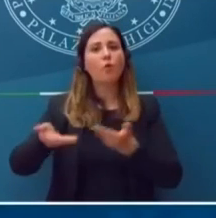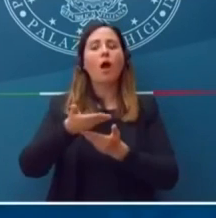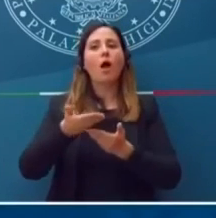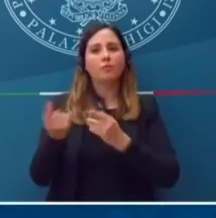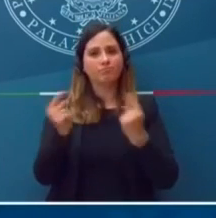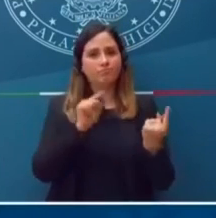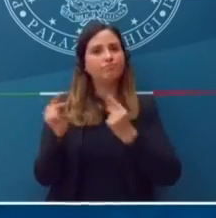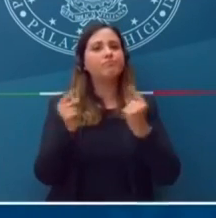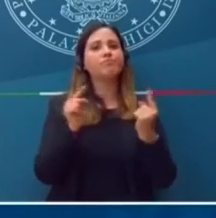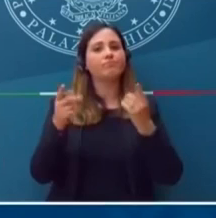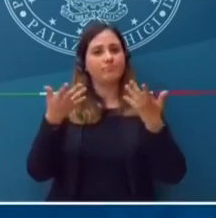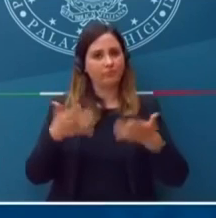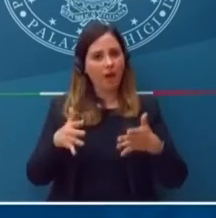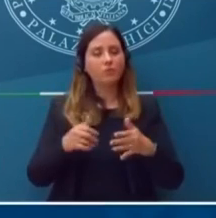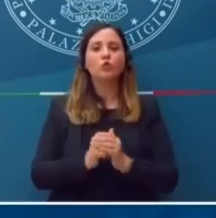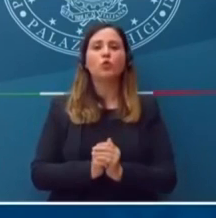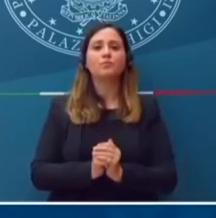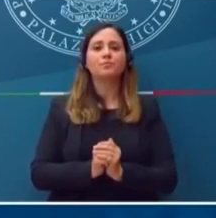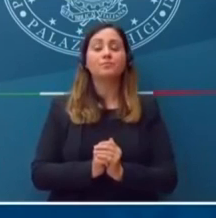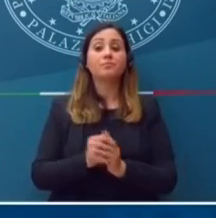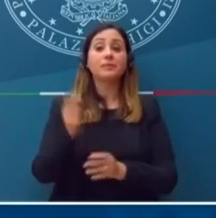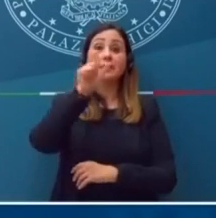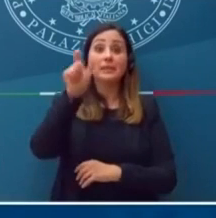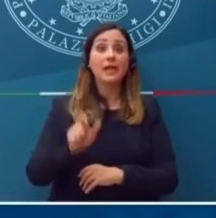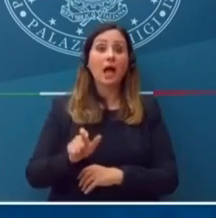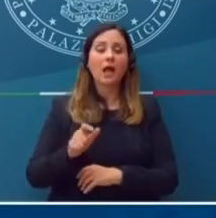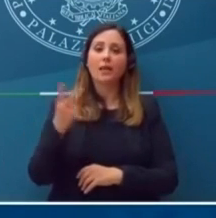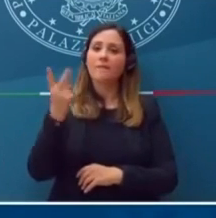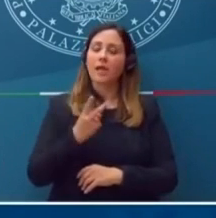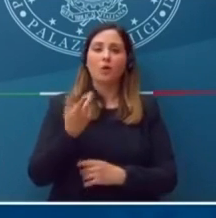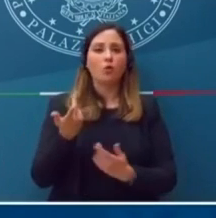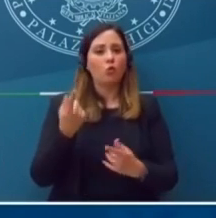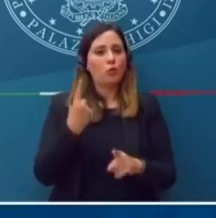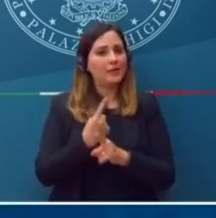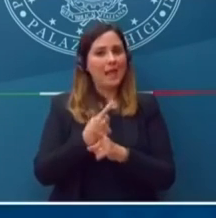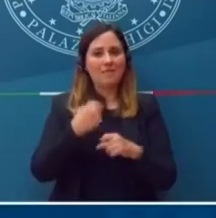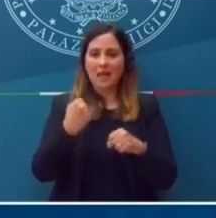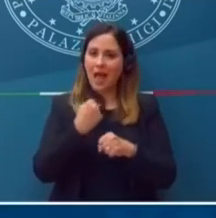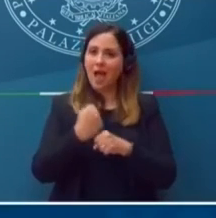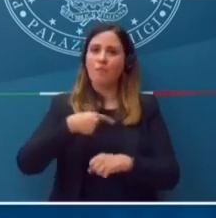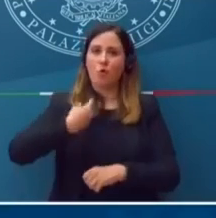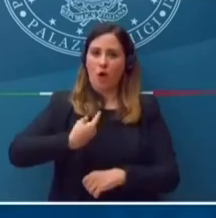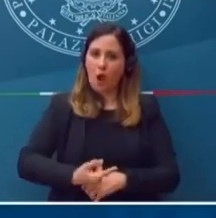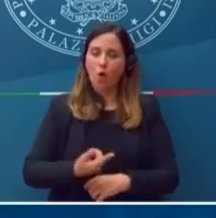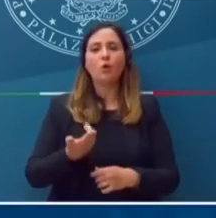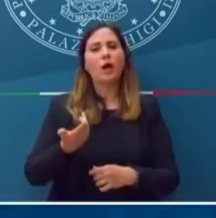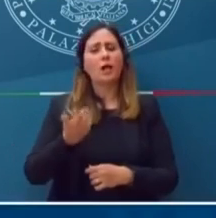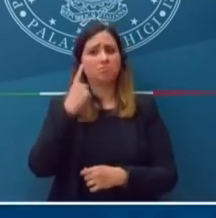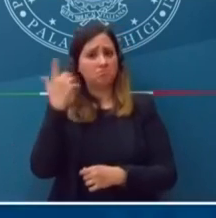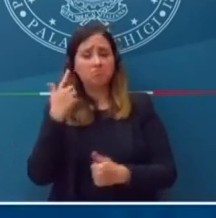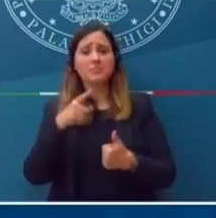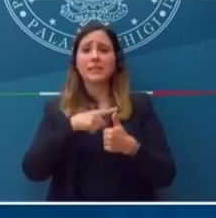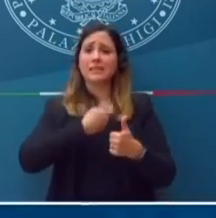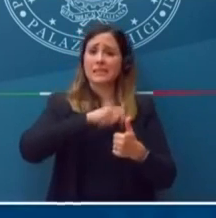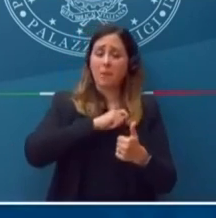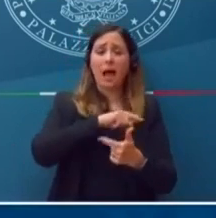Il fatto che, per esempio, l'Italia ha molto da imparare in questo. Per esempio, la Grecia e la Spagna hanno già annunciato